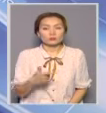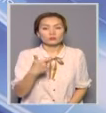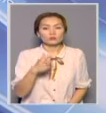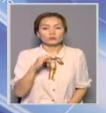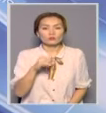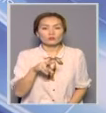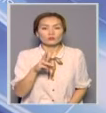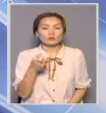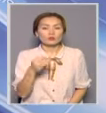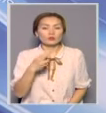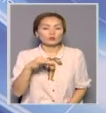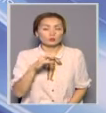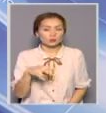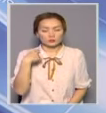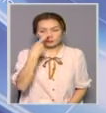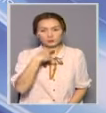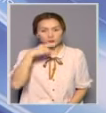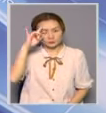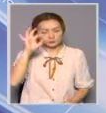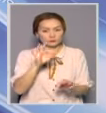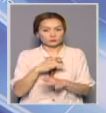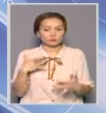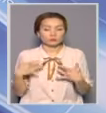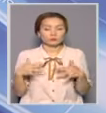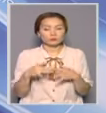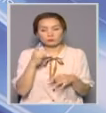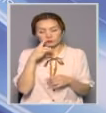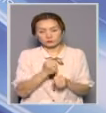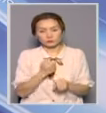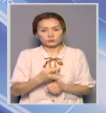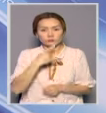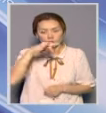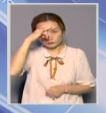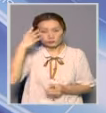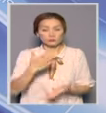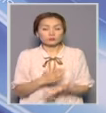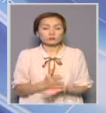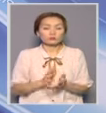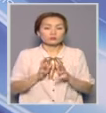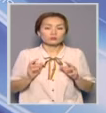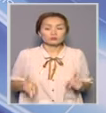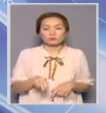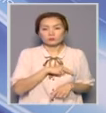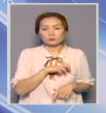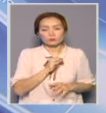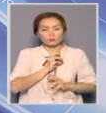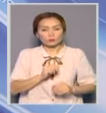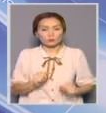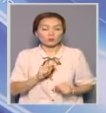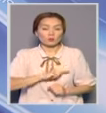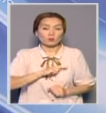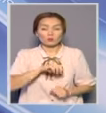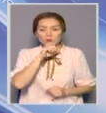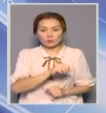Гульмайдан Сундетова – выдающаяся личность казахской сцены, деятель культуры Республики Казахстан, обладатель медали «Ерен